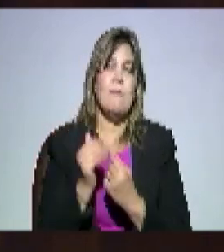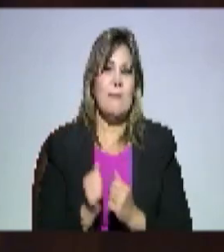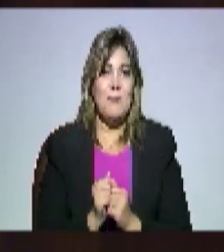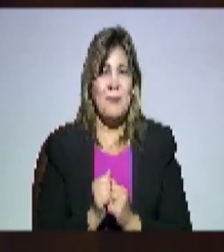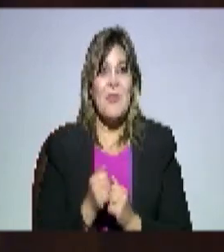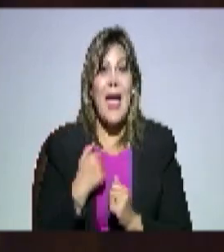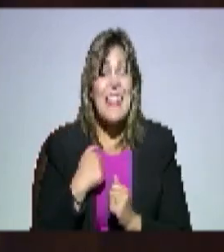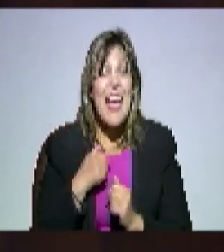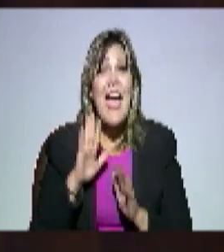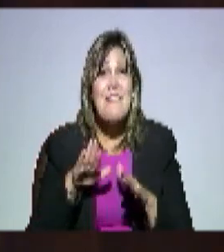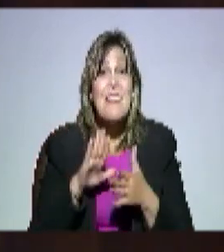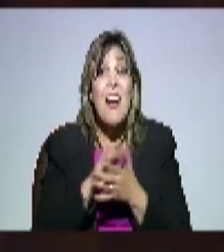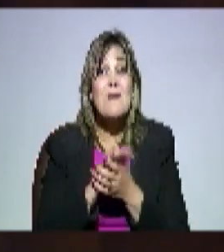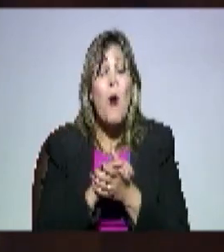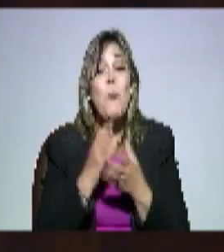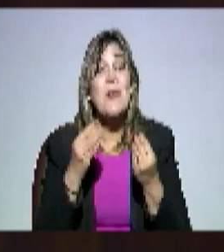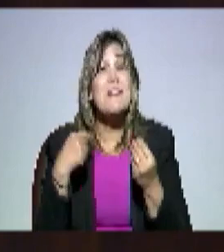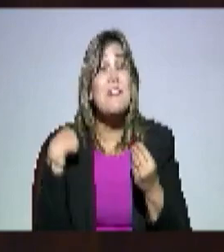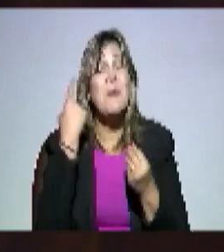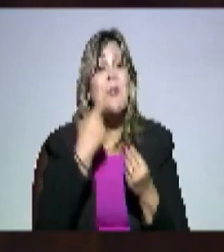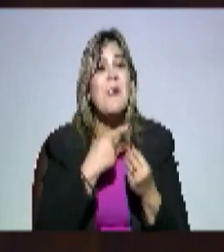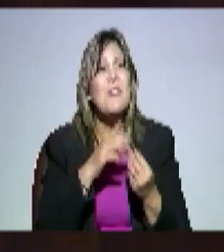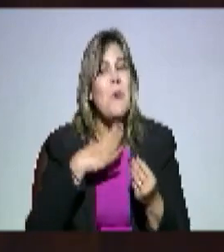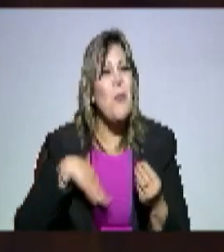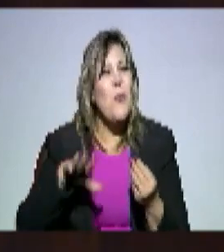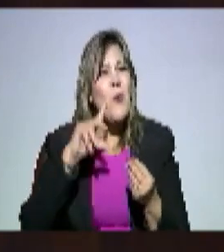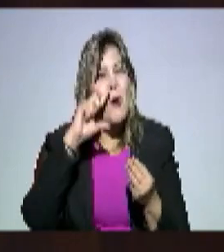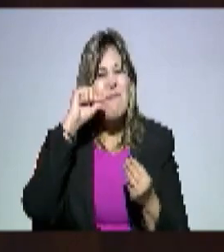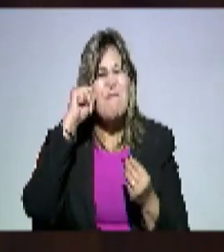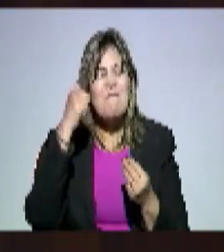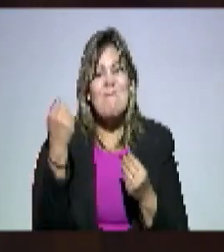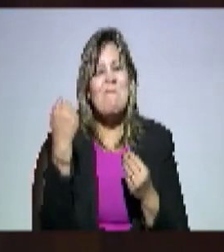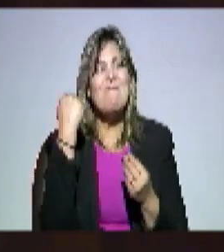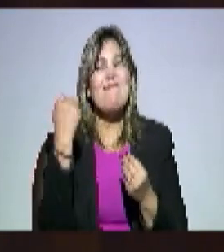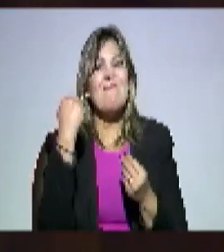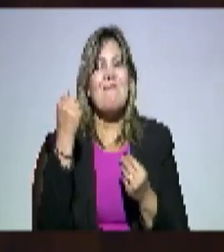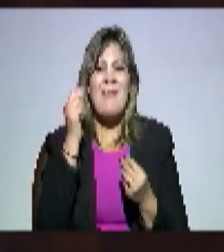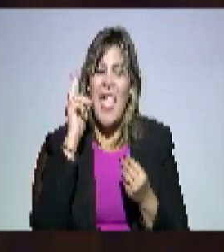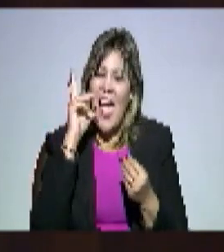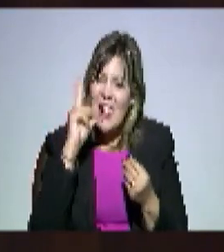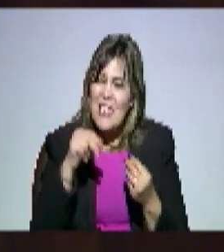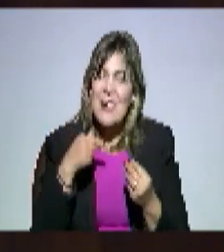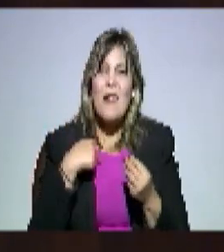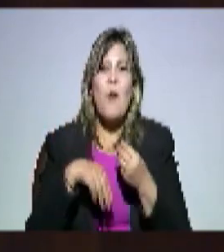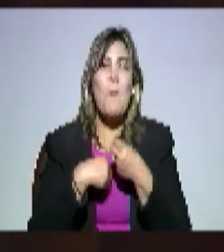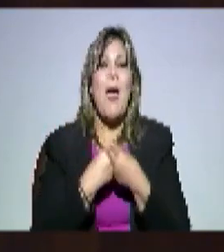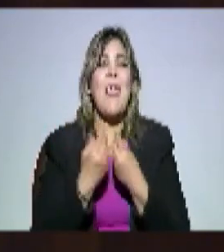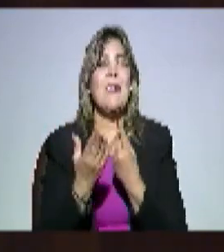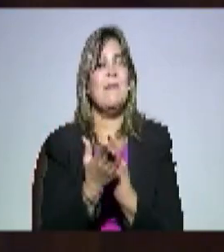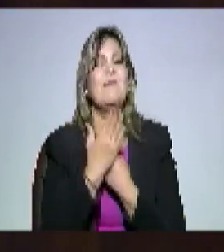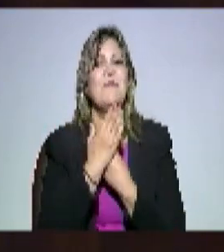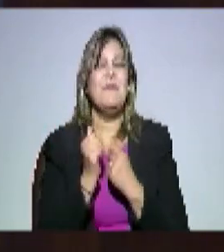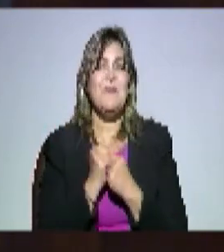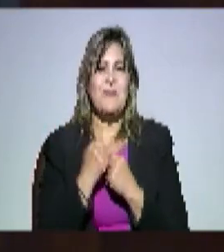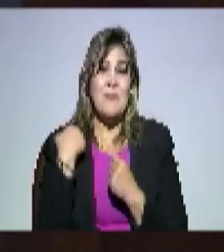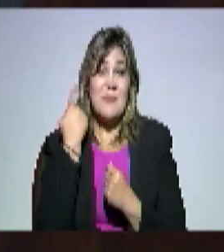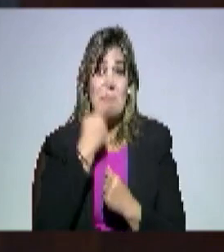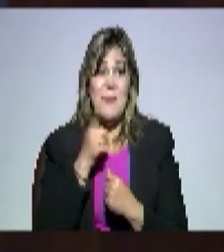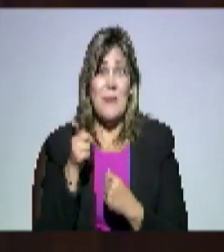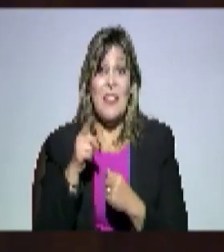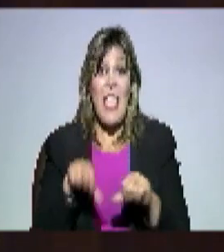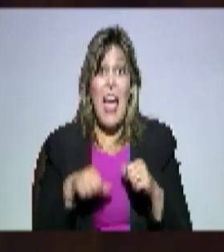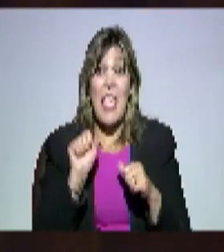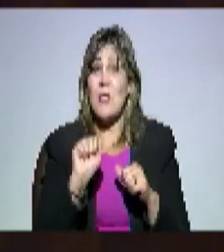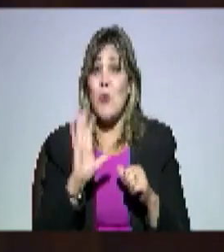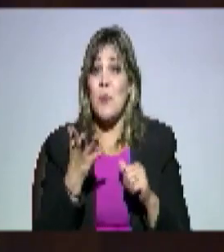وانجاز التعبير كلهم جدعان كلهم قادرين انهم يعملوا حاجه القديسين دولت حياتهم